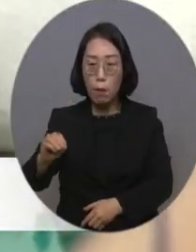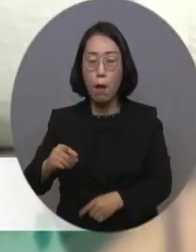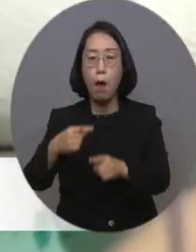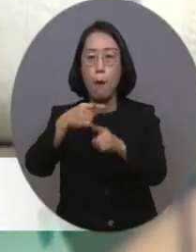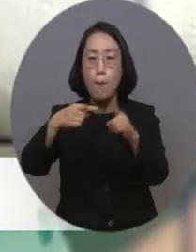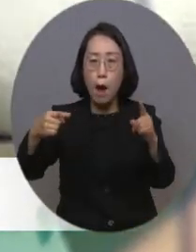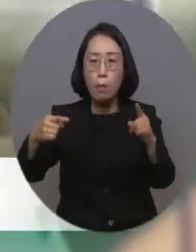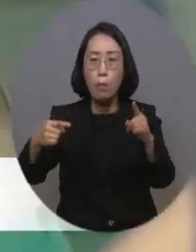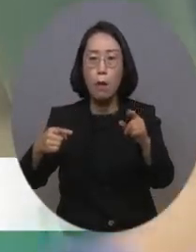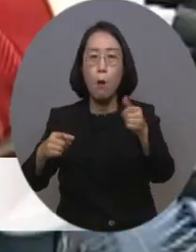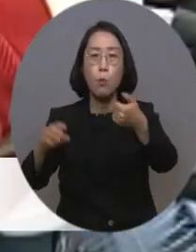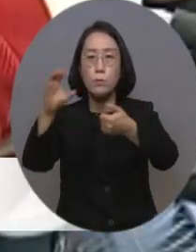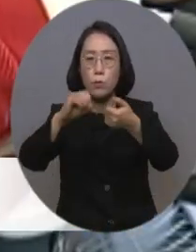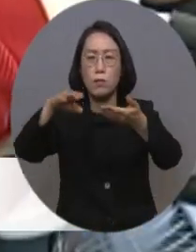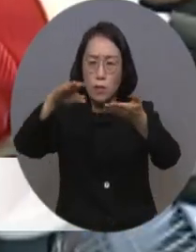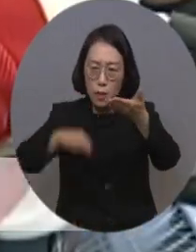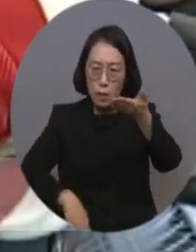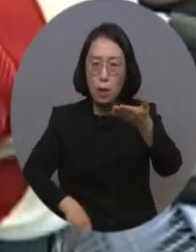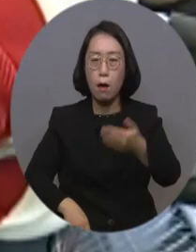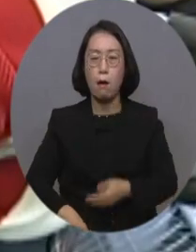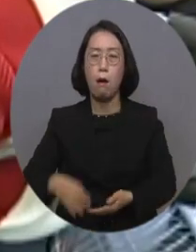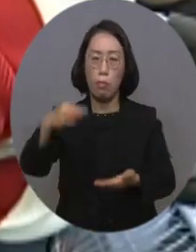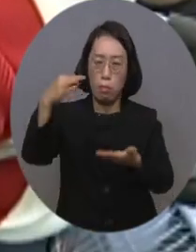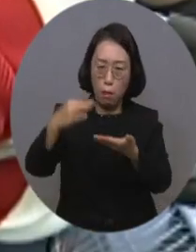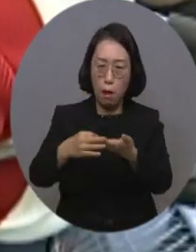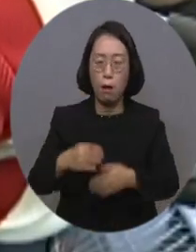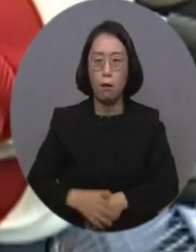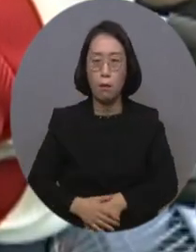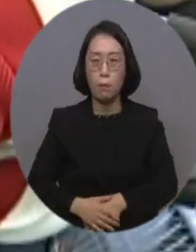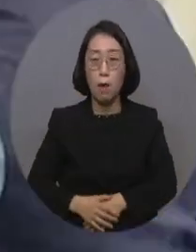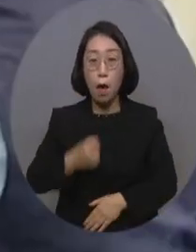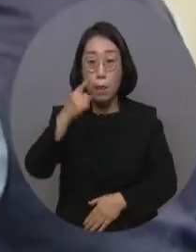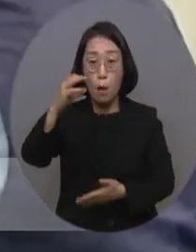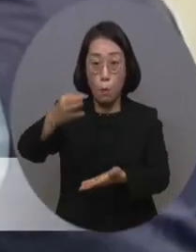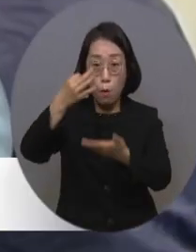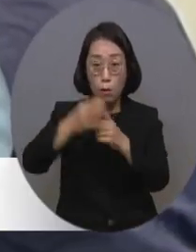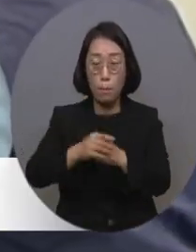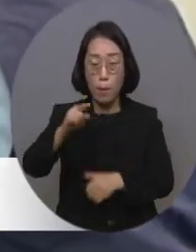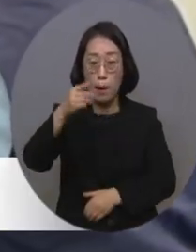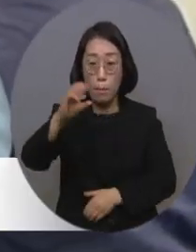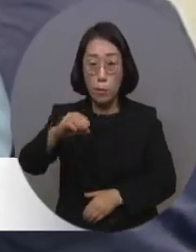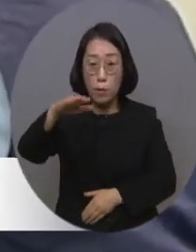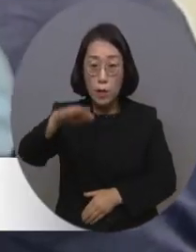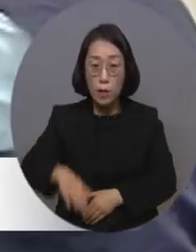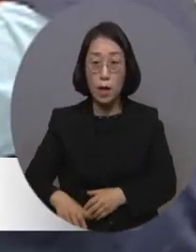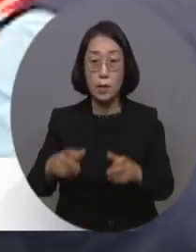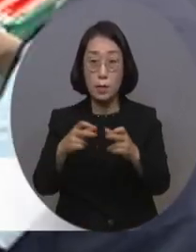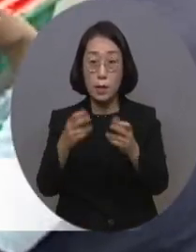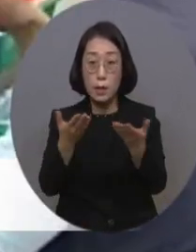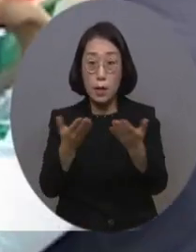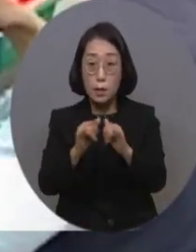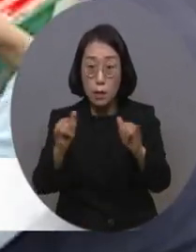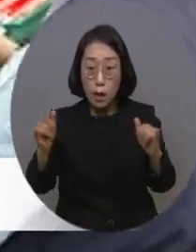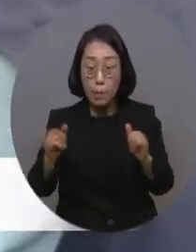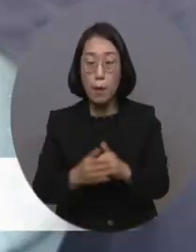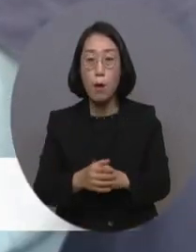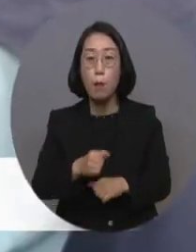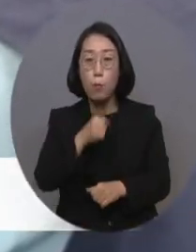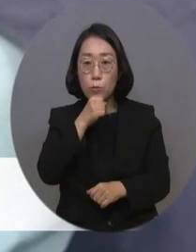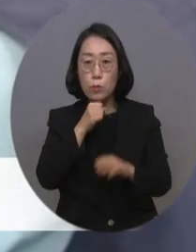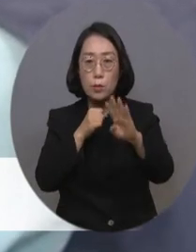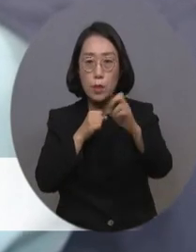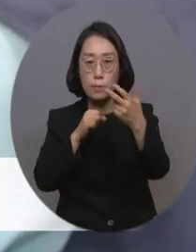절반에도 미치지 못하는 것으로 드러났습니다 특히 월평균 임금이 100만원 이하인 장애인 근로자 비중의